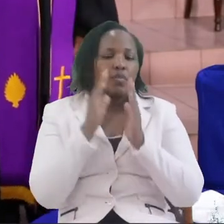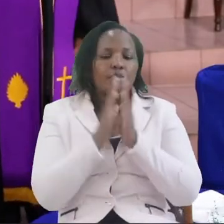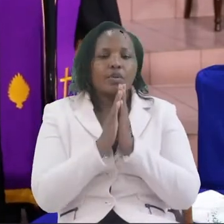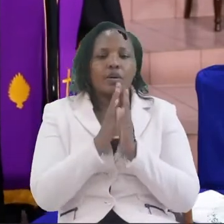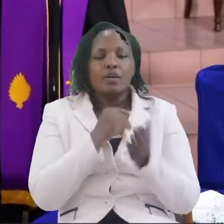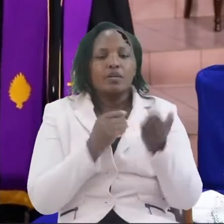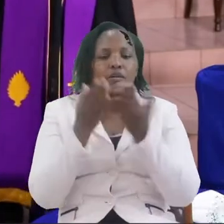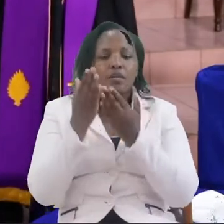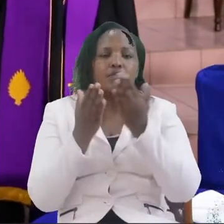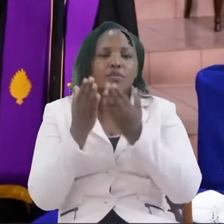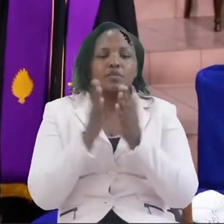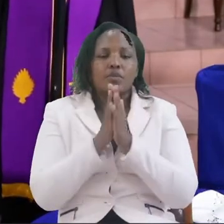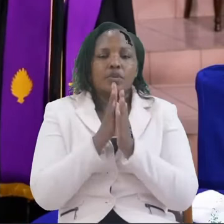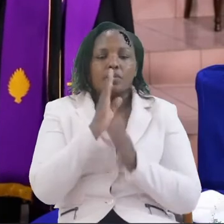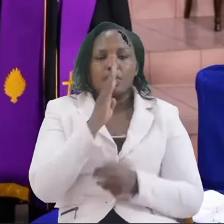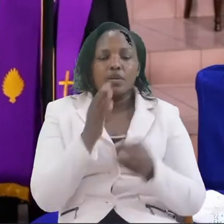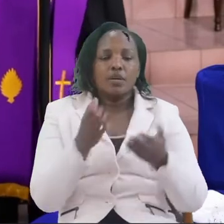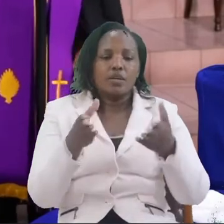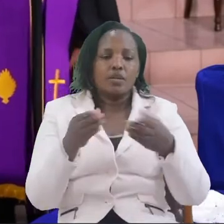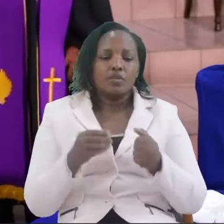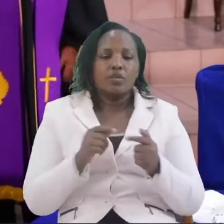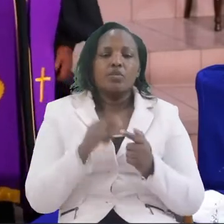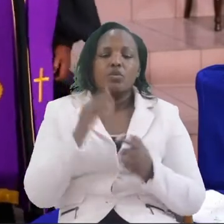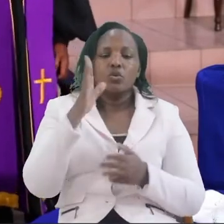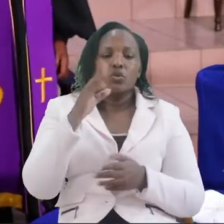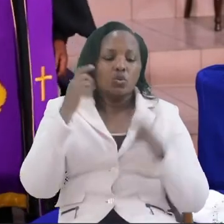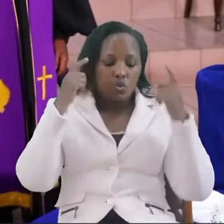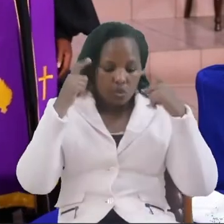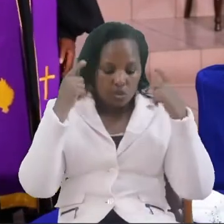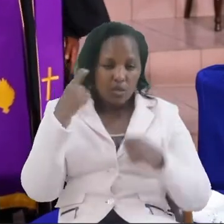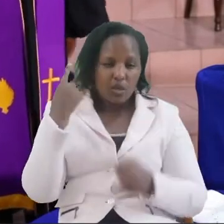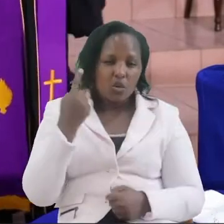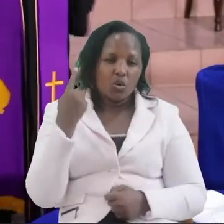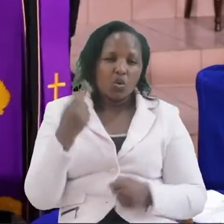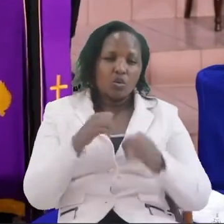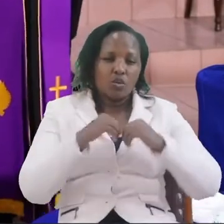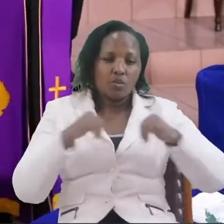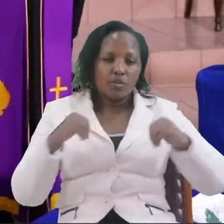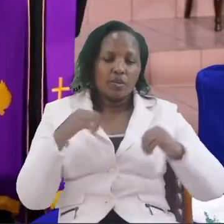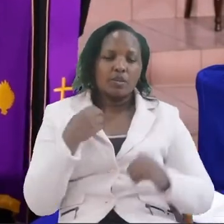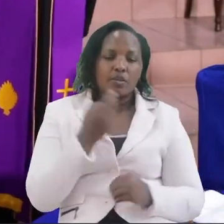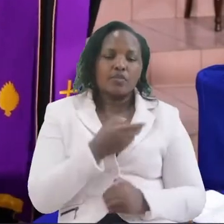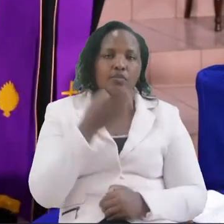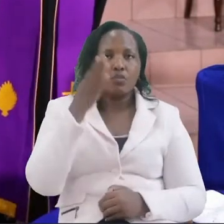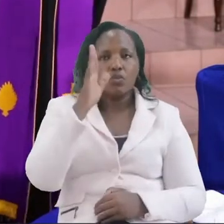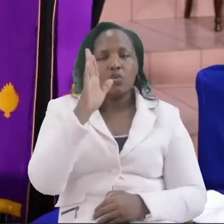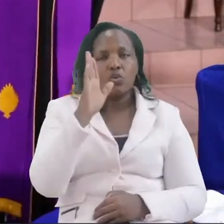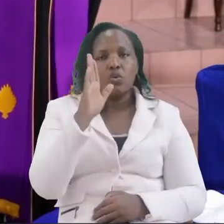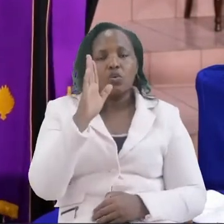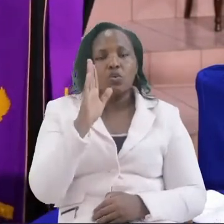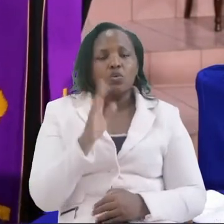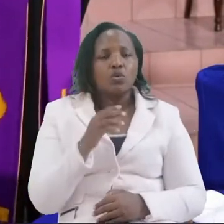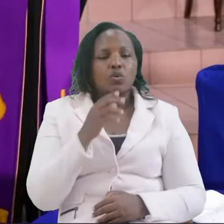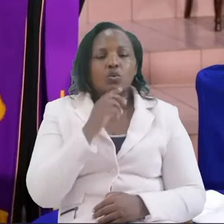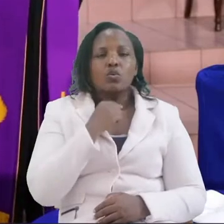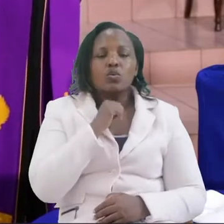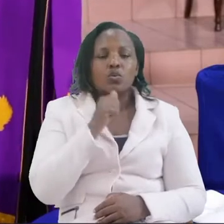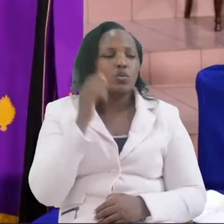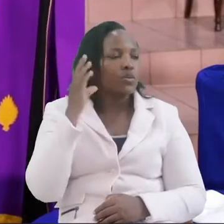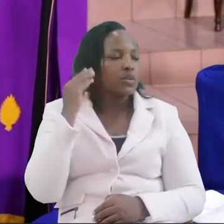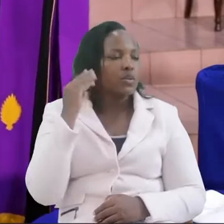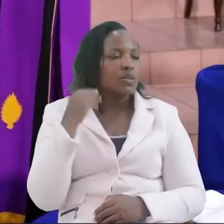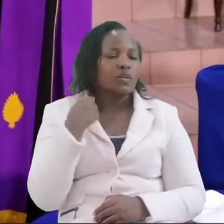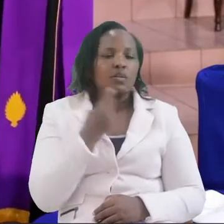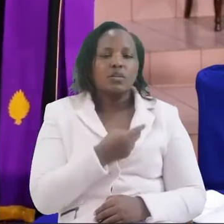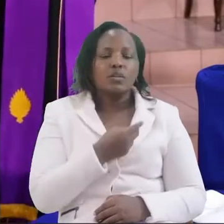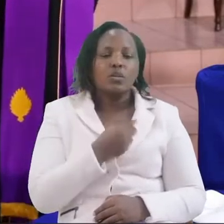na ibada yetu ikakubalika nawe. Tunajua ni dhambi tu inayotutenga na nawe Mungu wetu ukakosa kutusikiliza.